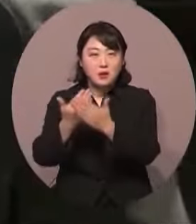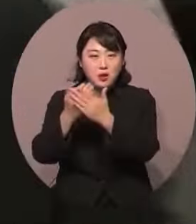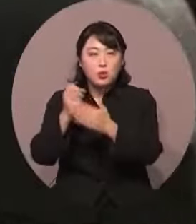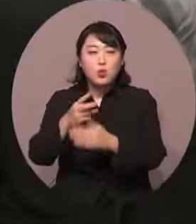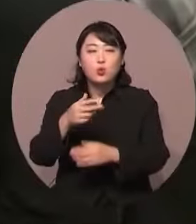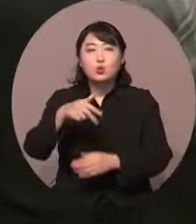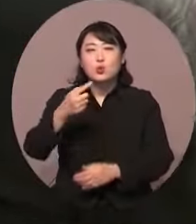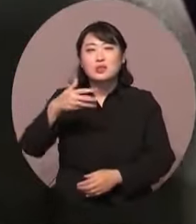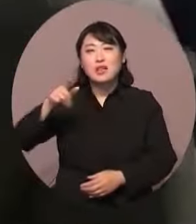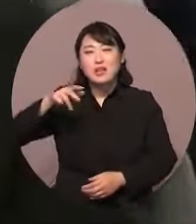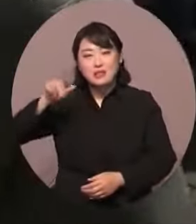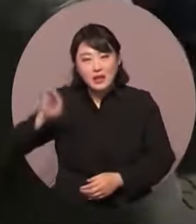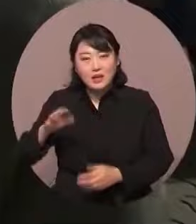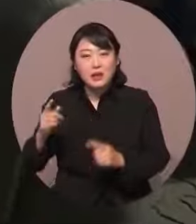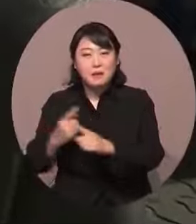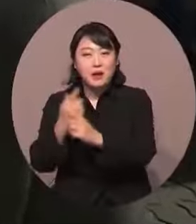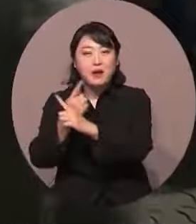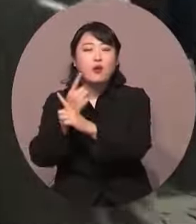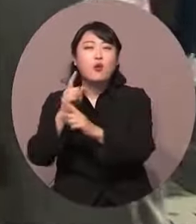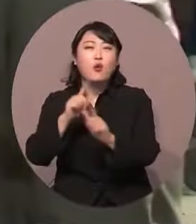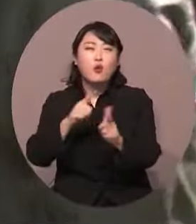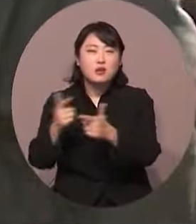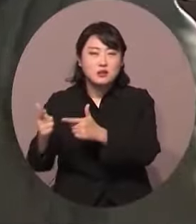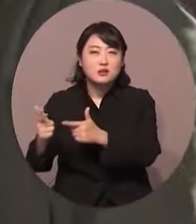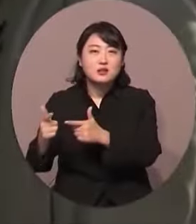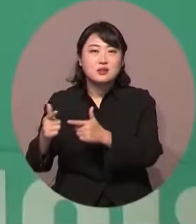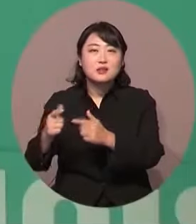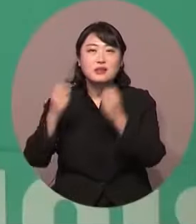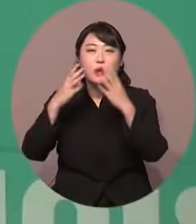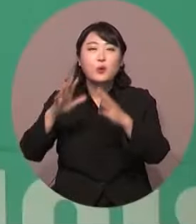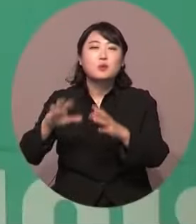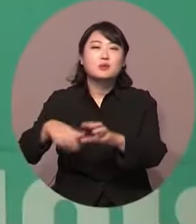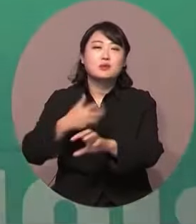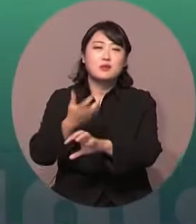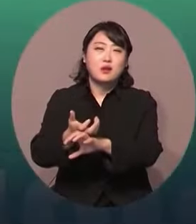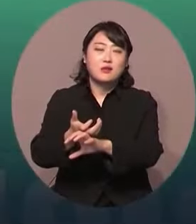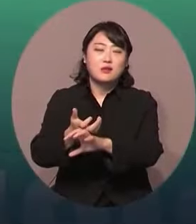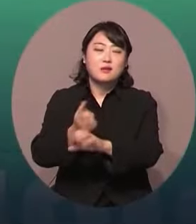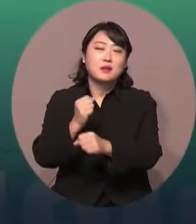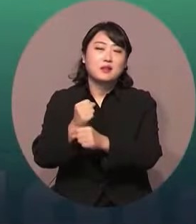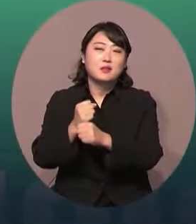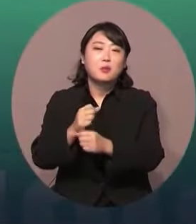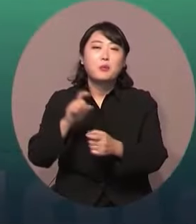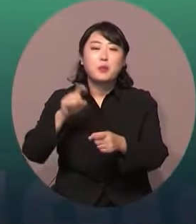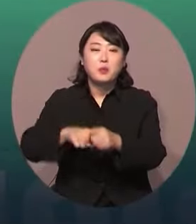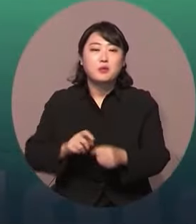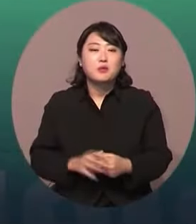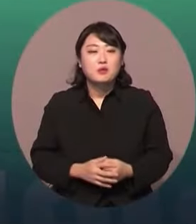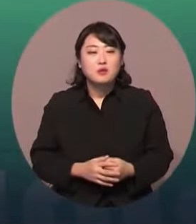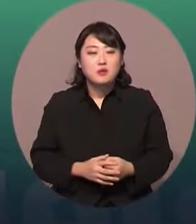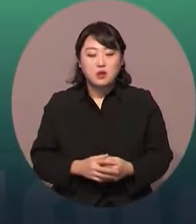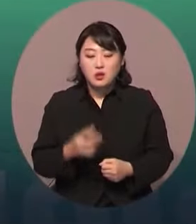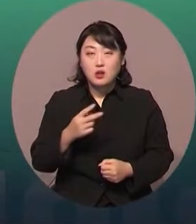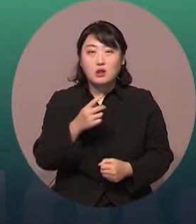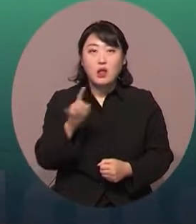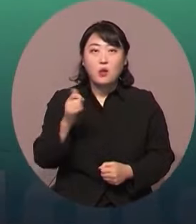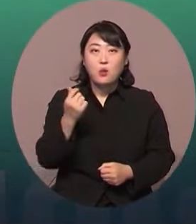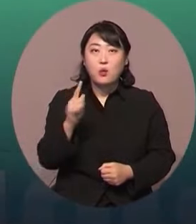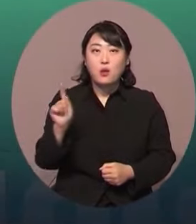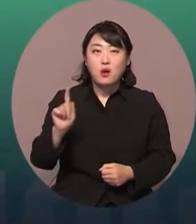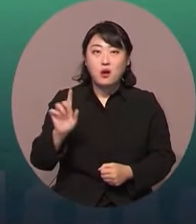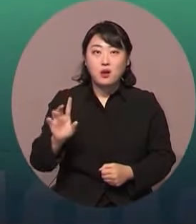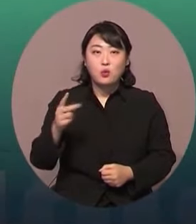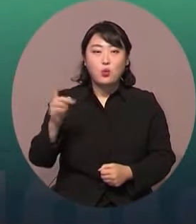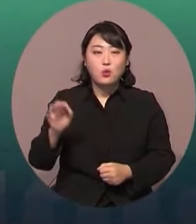통한 신성장 혁신도시 대덕이 목표입니다. 대화동 조차장의 주거, 공공시설,